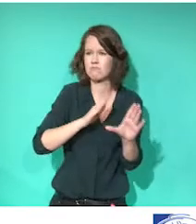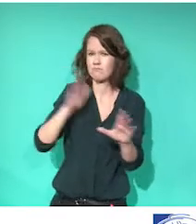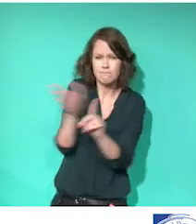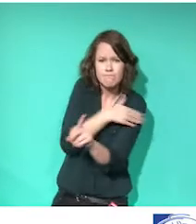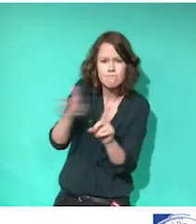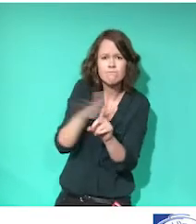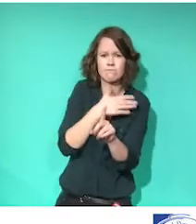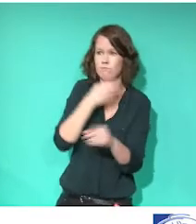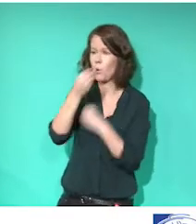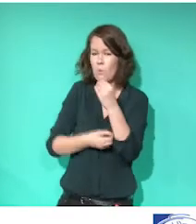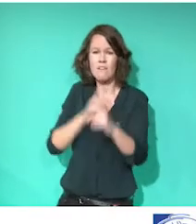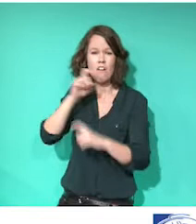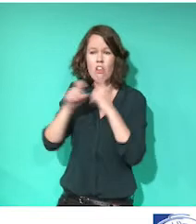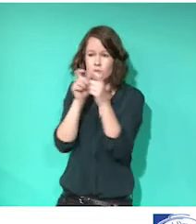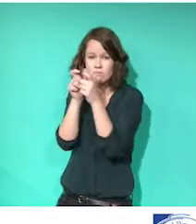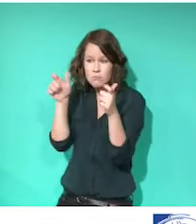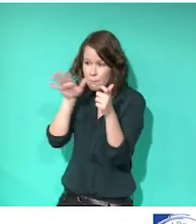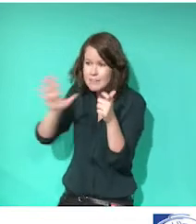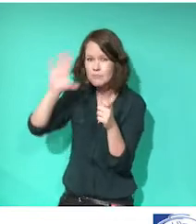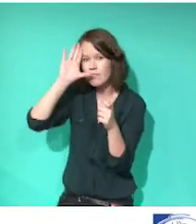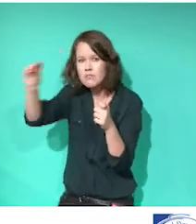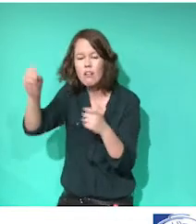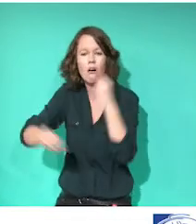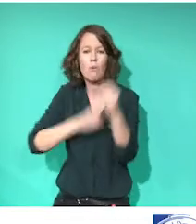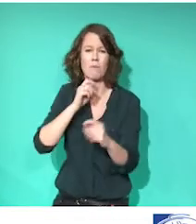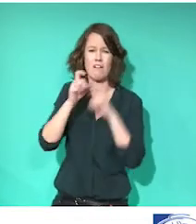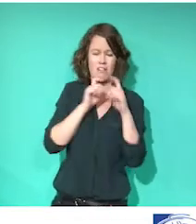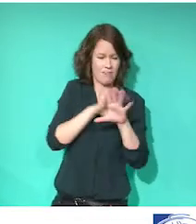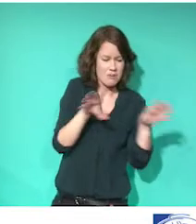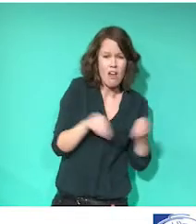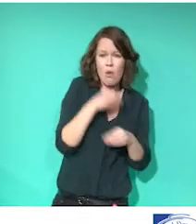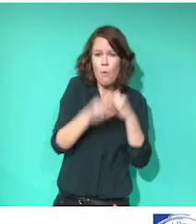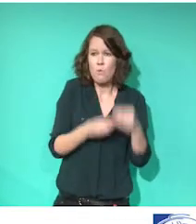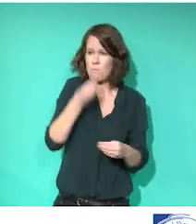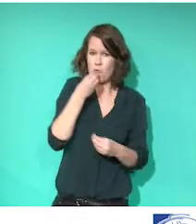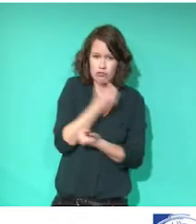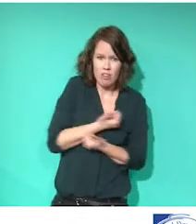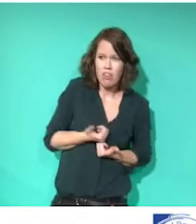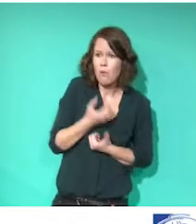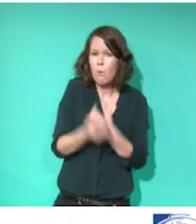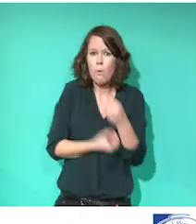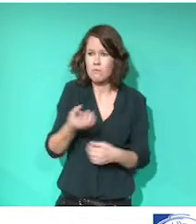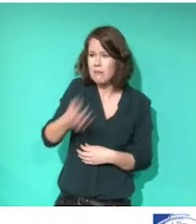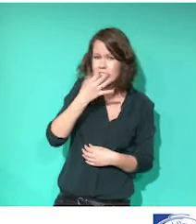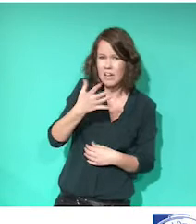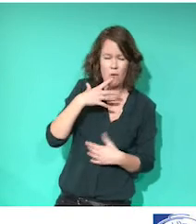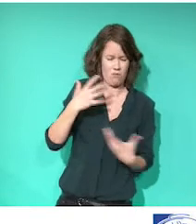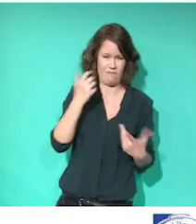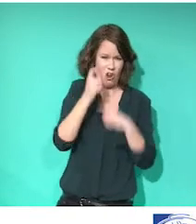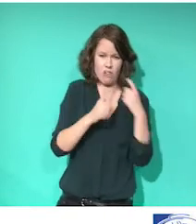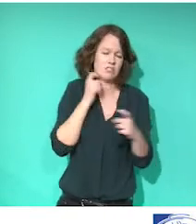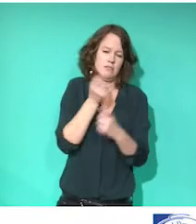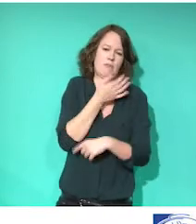violences institutionnelles, des violences familiales, des violences alimentaires, des violences médicamenteuses. Nous,